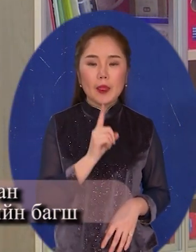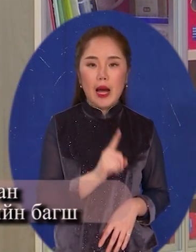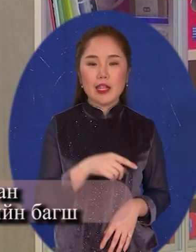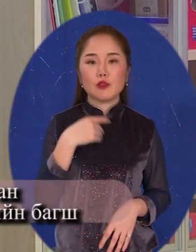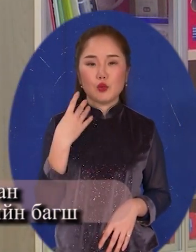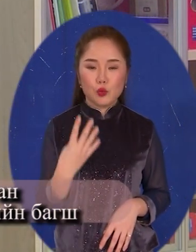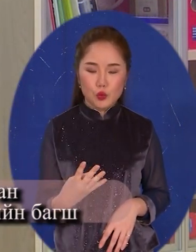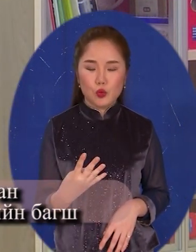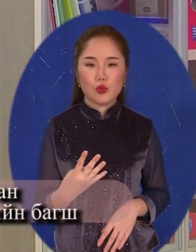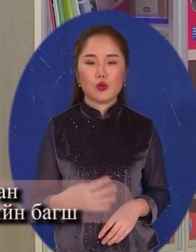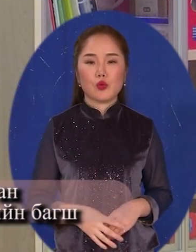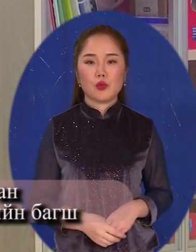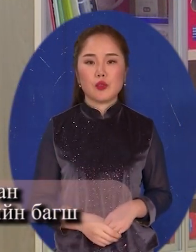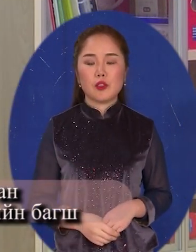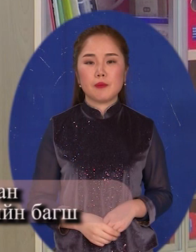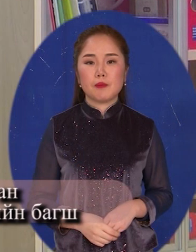324,